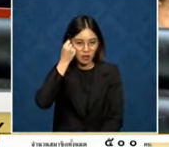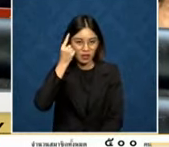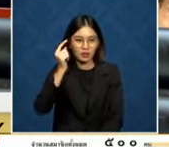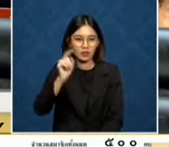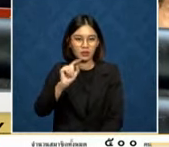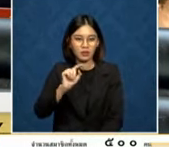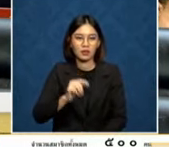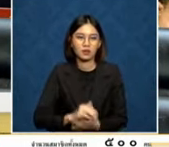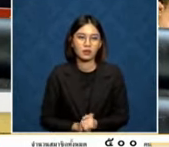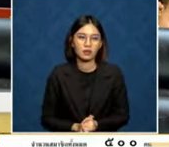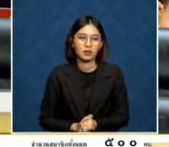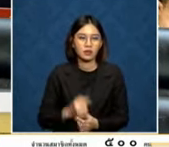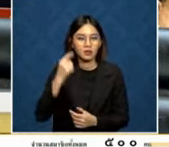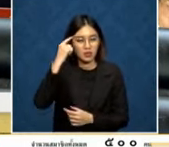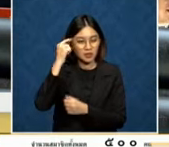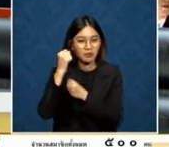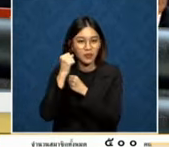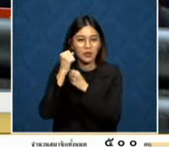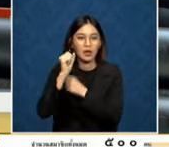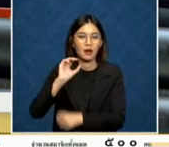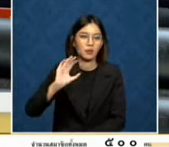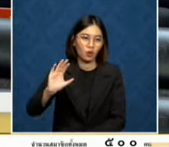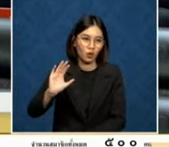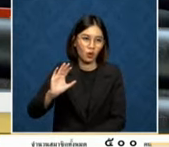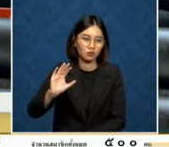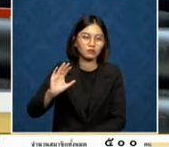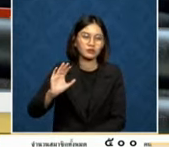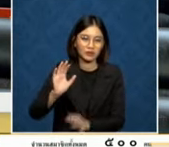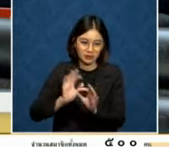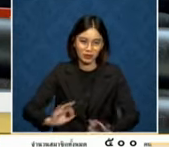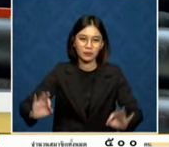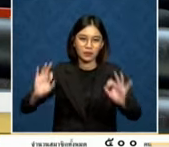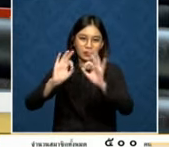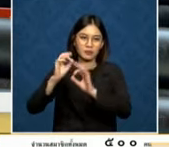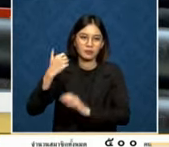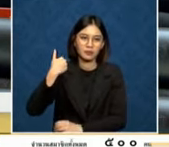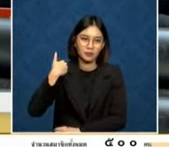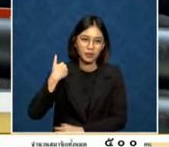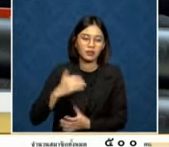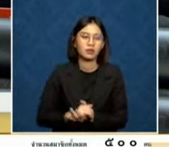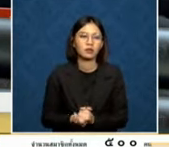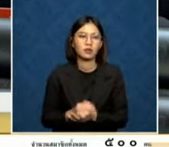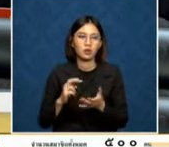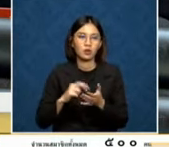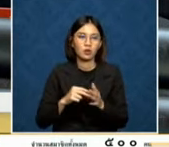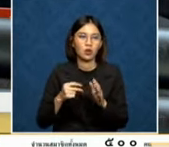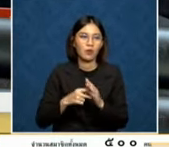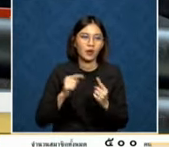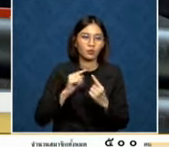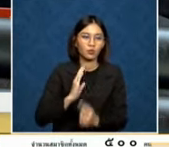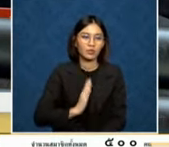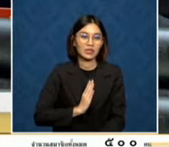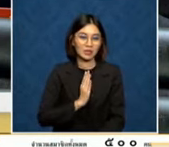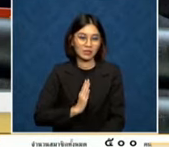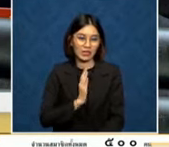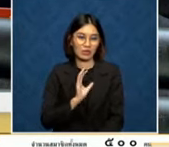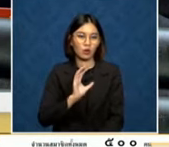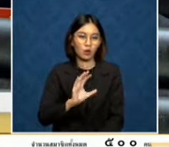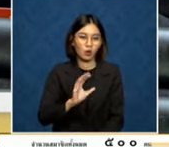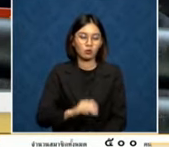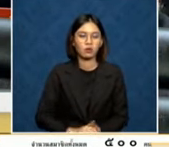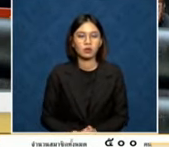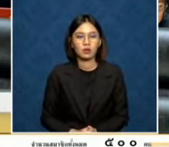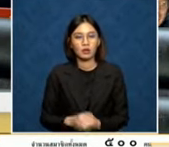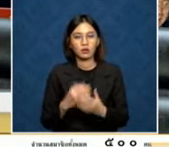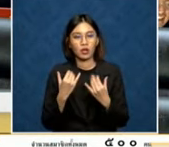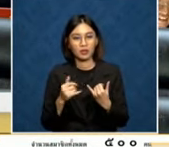ว่าความพยายามของท่านมันยิ่งใหญ่มันคือการกอบกู้ศักดิ์ศรีแม้